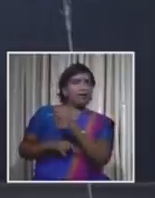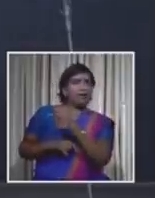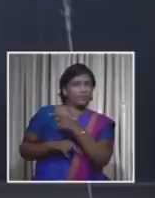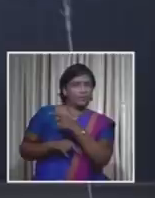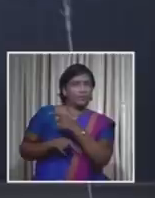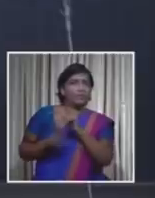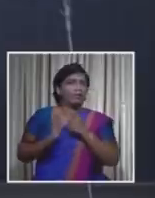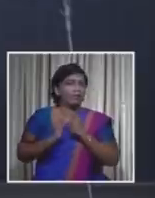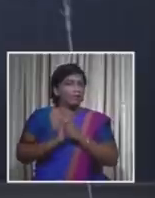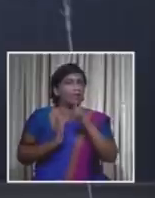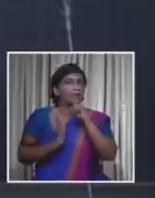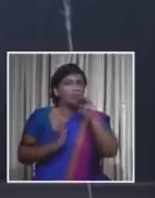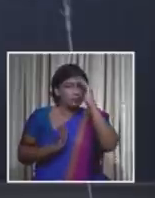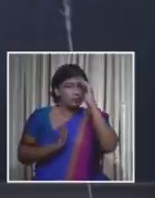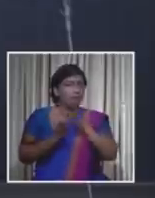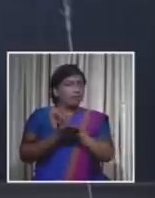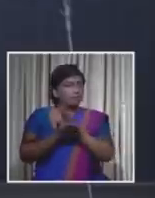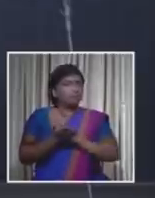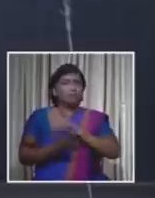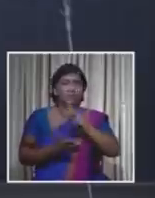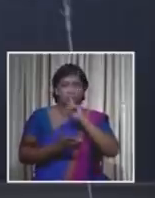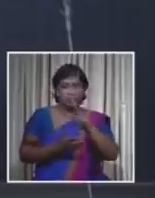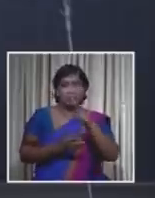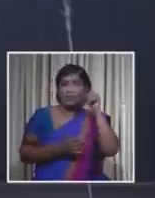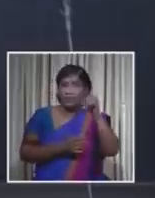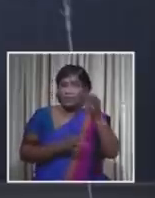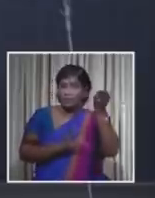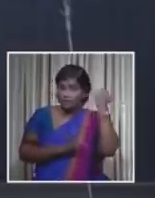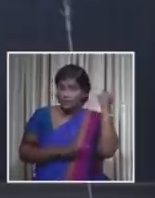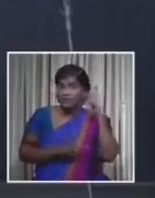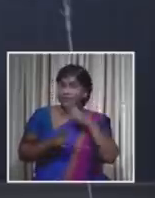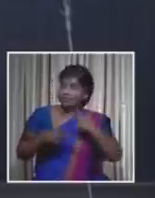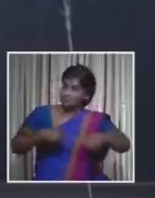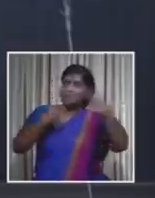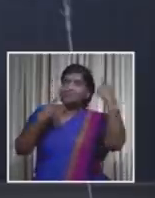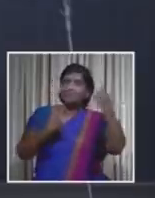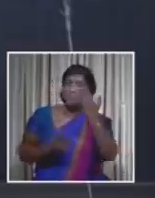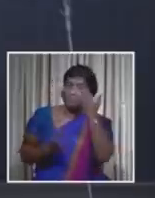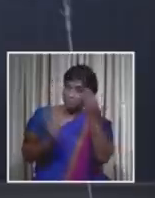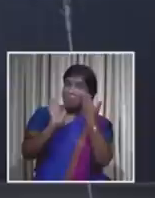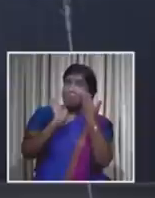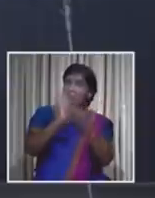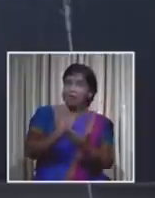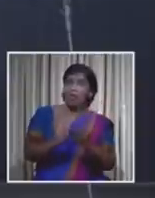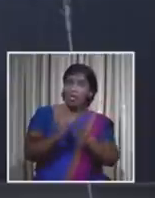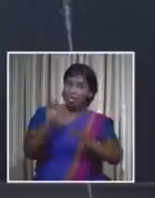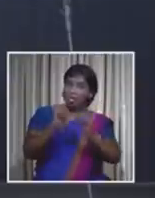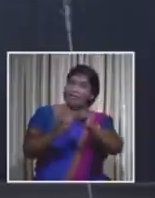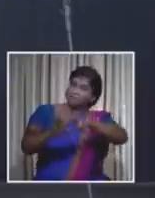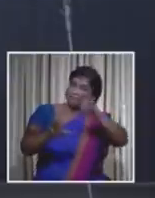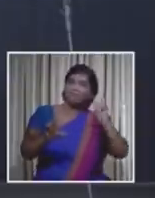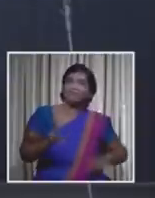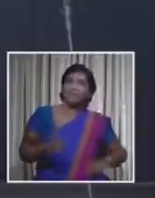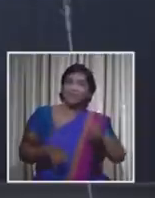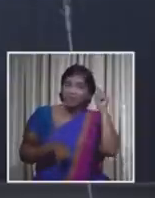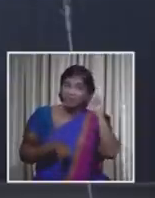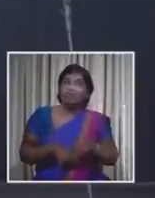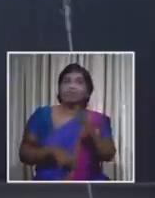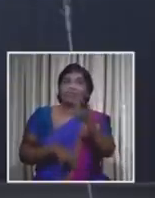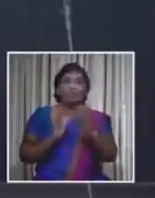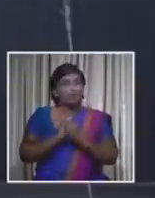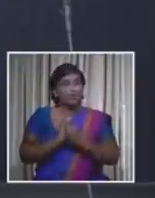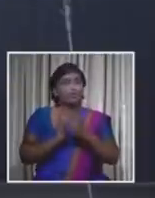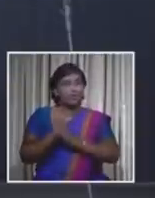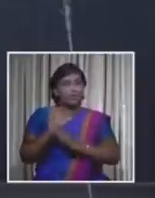ගරු කතානායකතුමනි පැහැදිලිව අපි කියනවා එදා මෙයා චැලෙන්ජ් කරා එහෙම ඔප්පු කරොත් එයා මන්ත්‍රීකමෙන් අයින් වෙනවා කියලා. දැන් තමුන්නාසේ ගරු